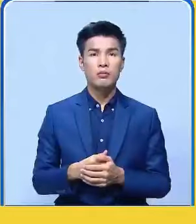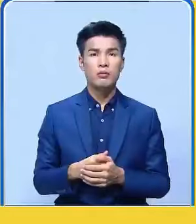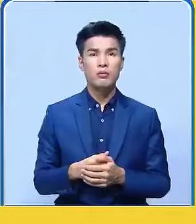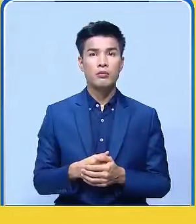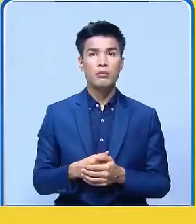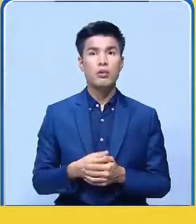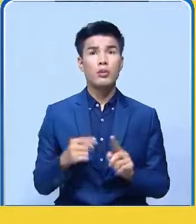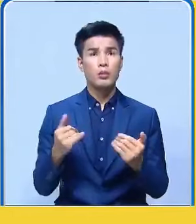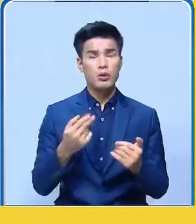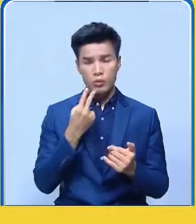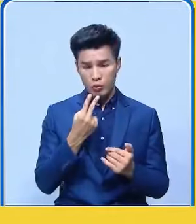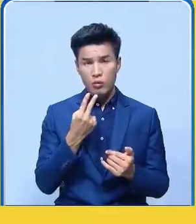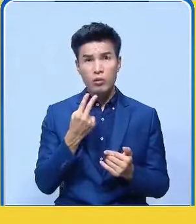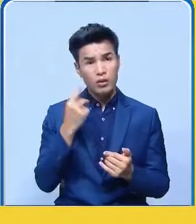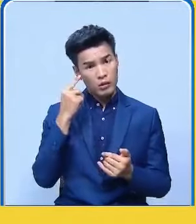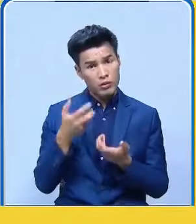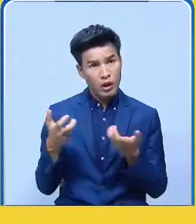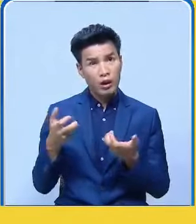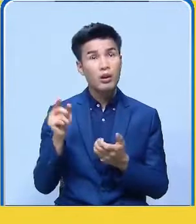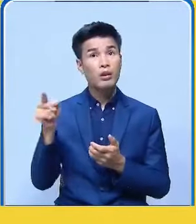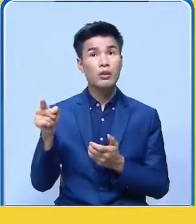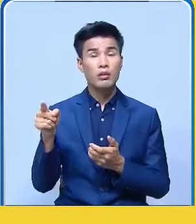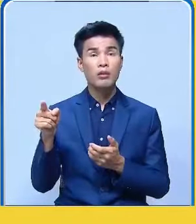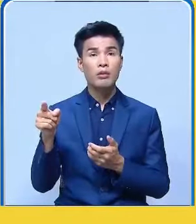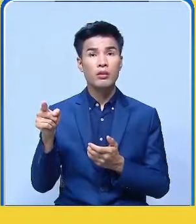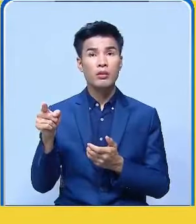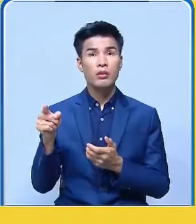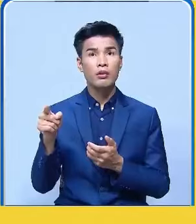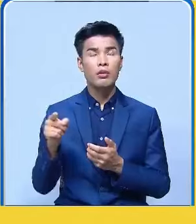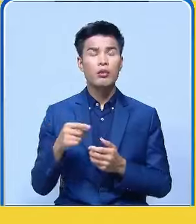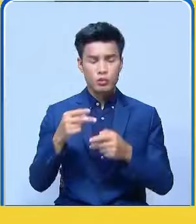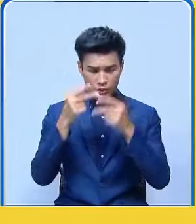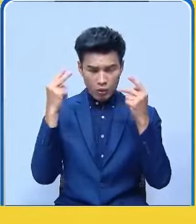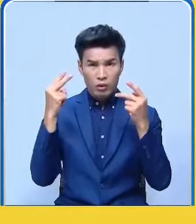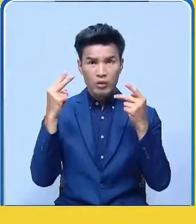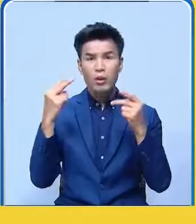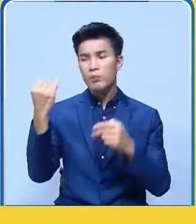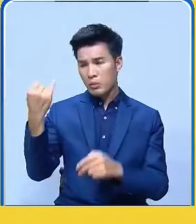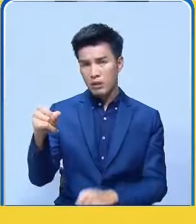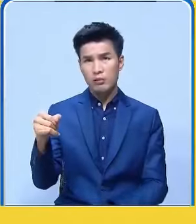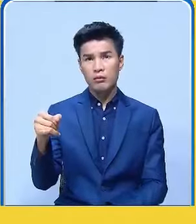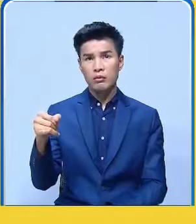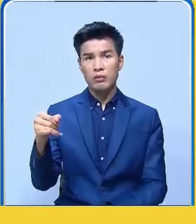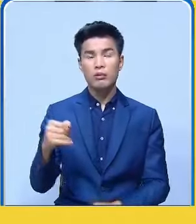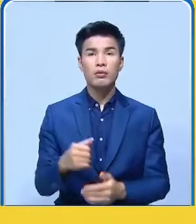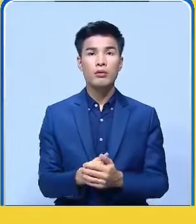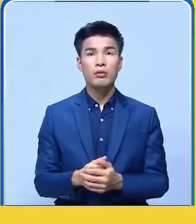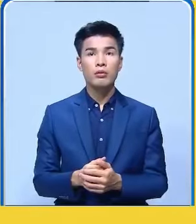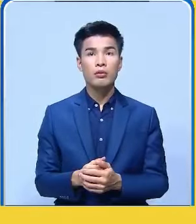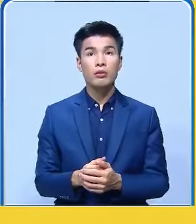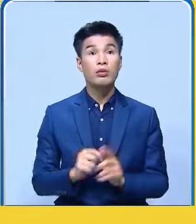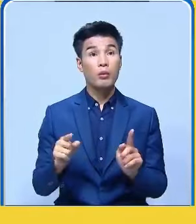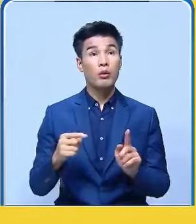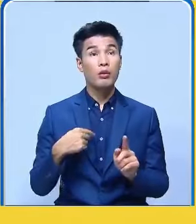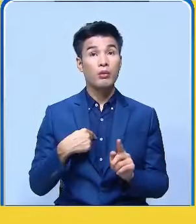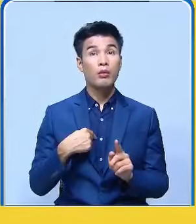ะแต่อันนี้ก็ต้องแยกกันเพราะว่ายังไงก็ตามเนี่ยเราคือคนเป็นโจรเป็นขโมยเนี่ยผิดอยู่แล้วถูกไหมคะแต่นี้เรากำลังพูดถึงประเด็